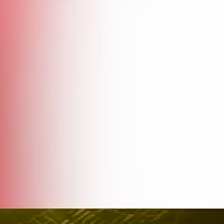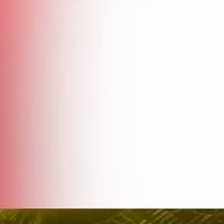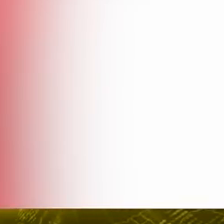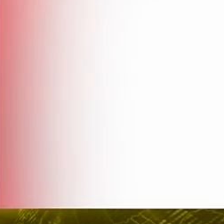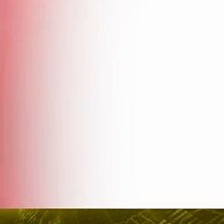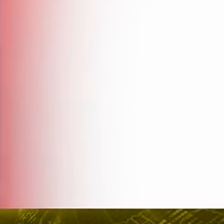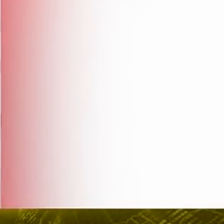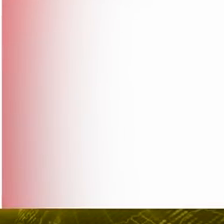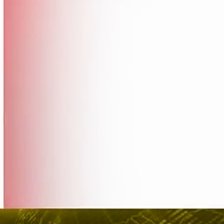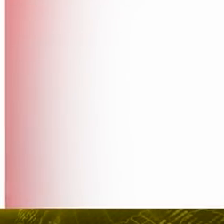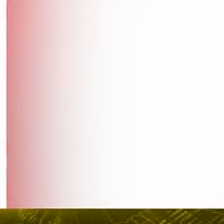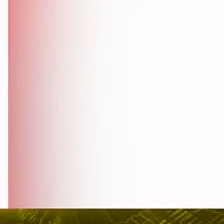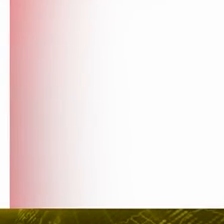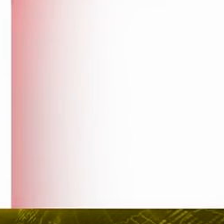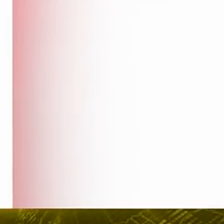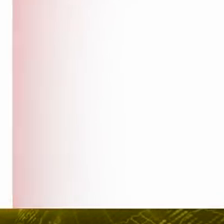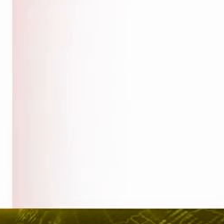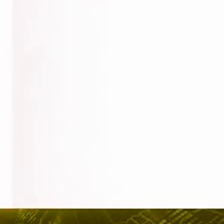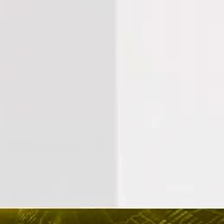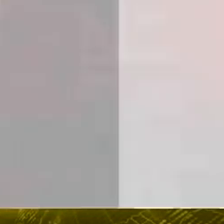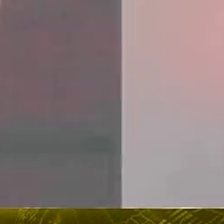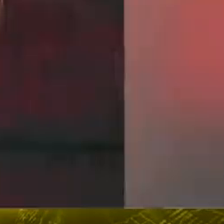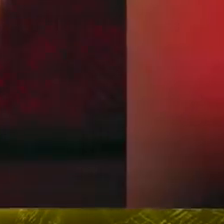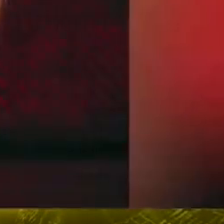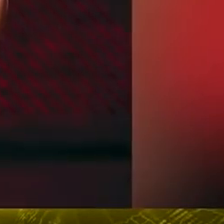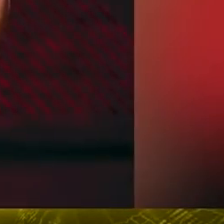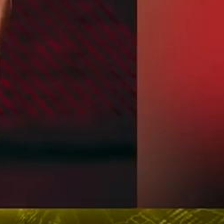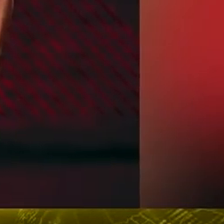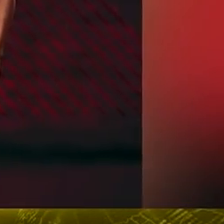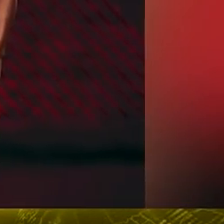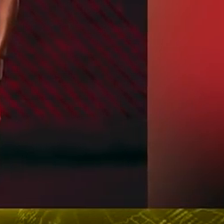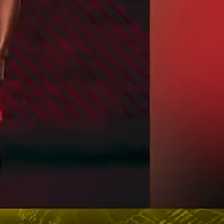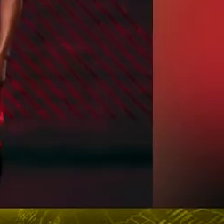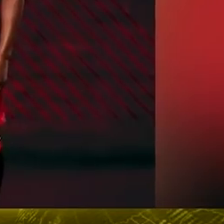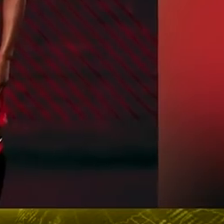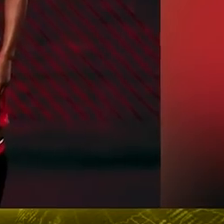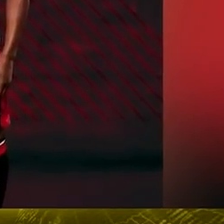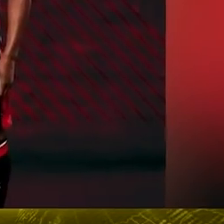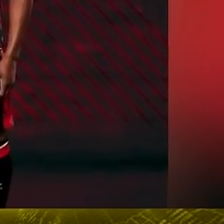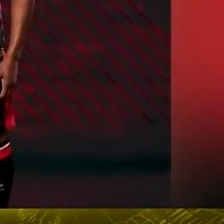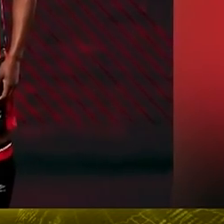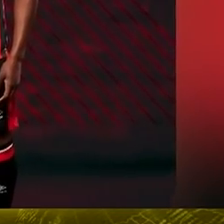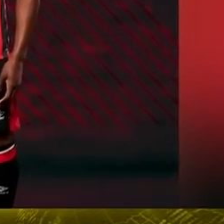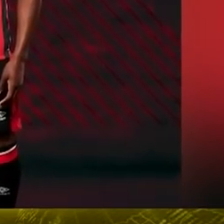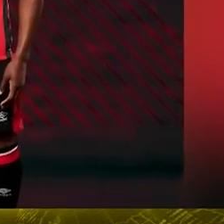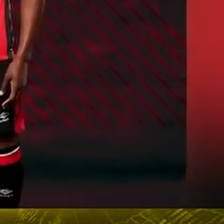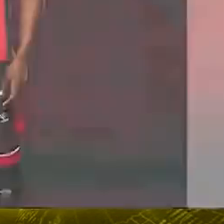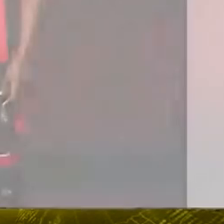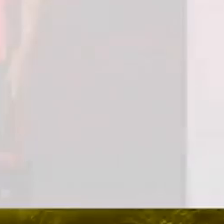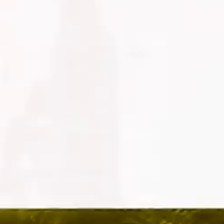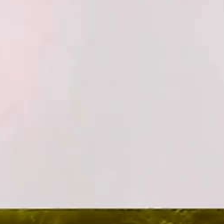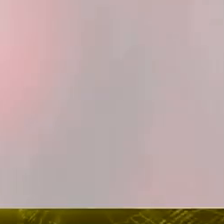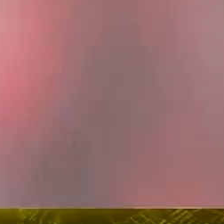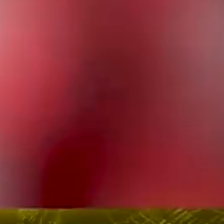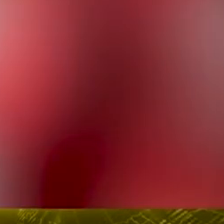جميرو أبدر التطاوتا ناي ام سمنان شمون تنستبهالو أونلاين جيمينج تكال كتل الطفت سانحة زاقان تا حزقين كاب تحف واتسازخون ماليا